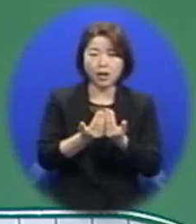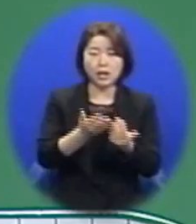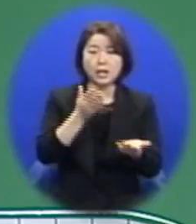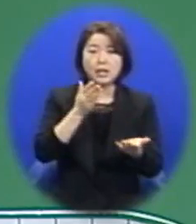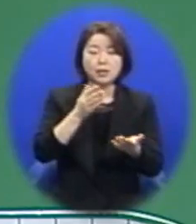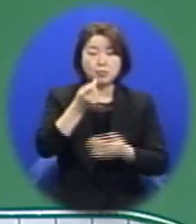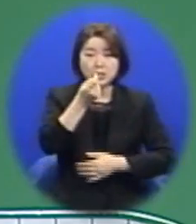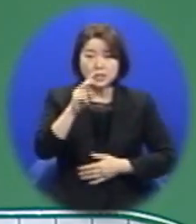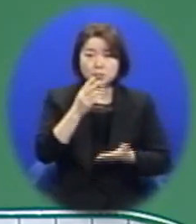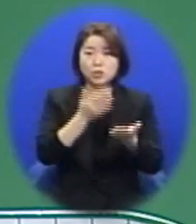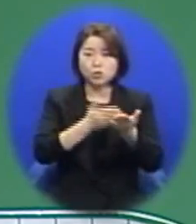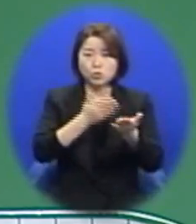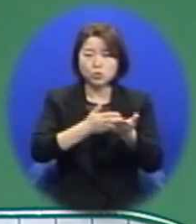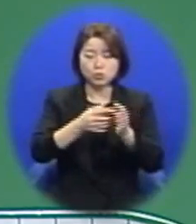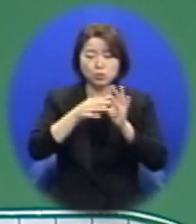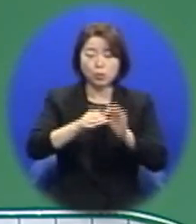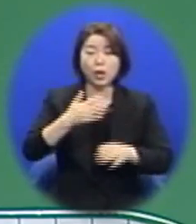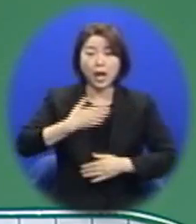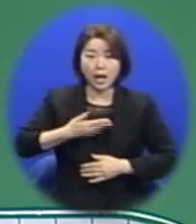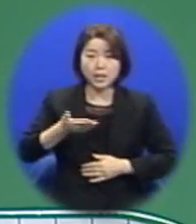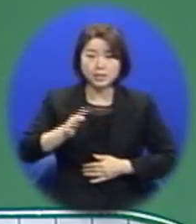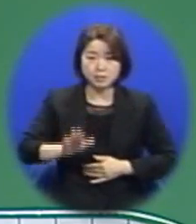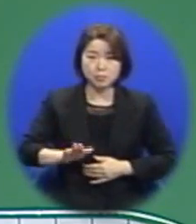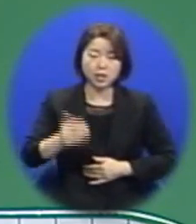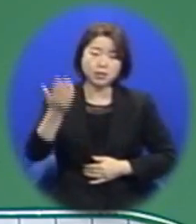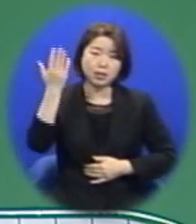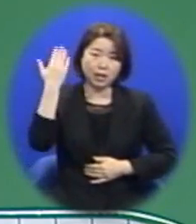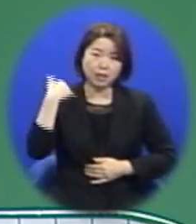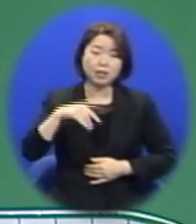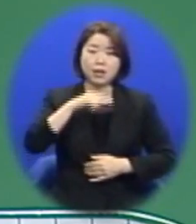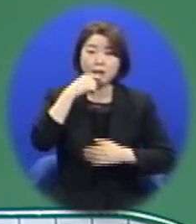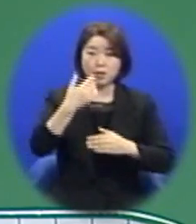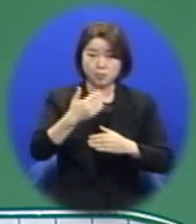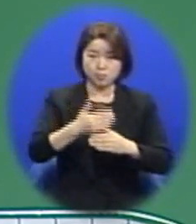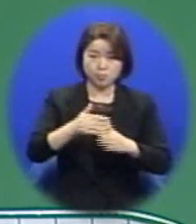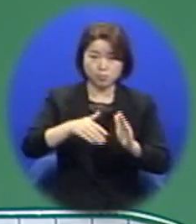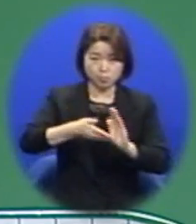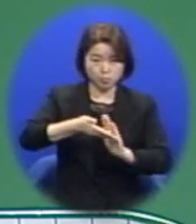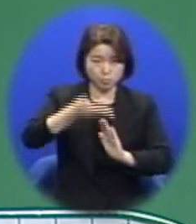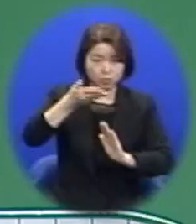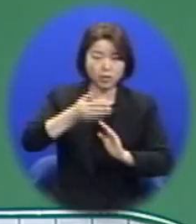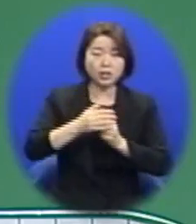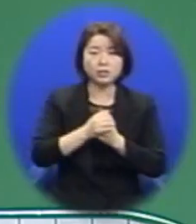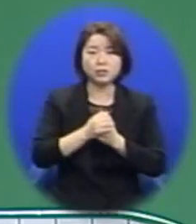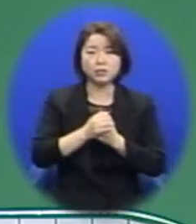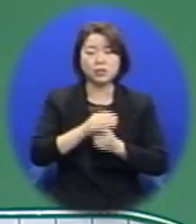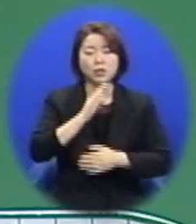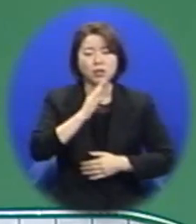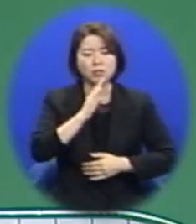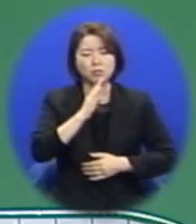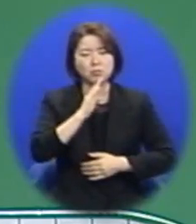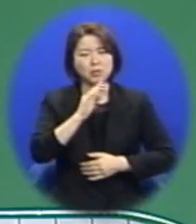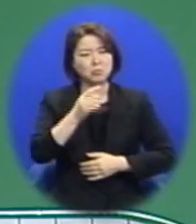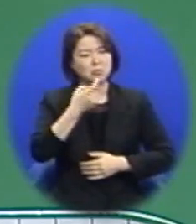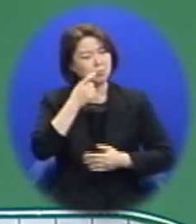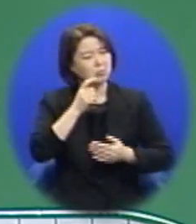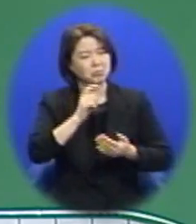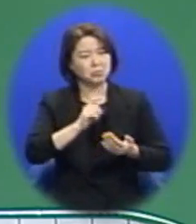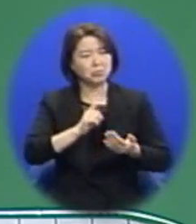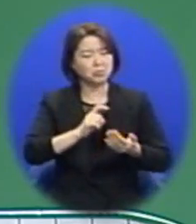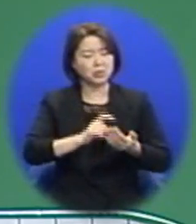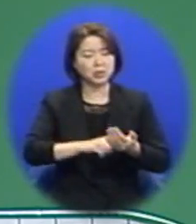보고 아셨겠지만, 그동안에 북한은 참 말도 안 되는 도발적인